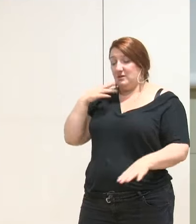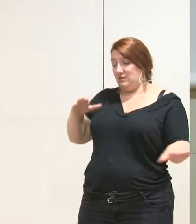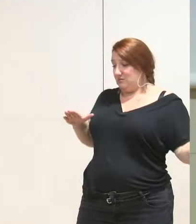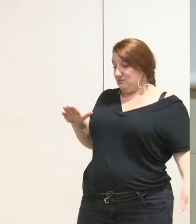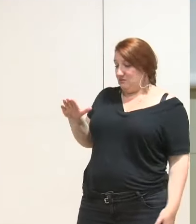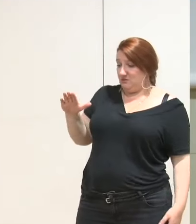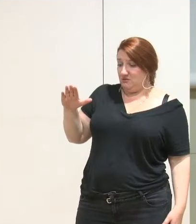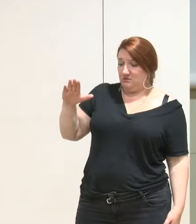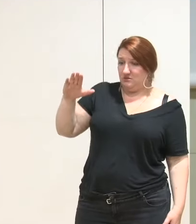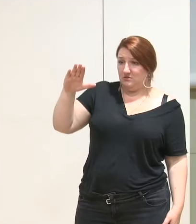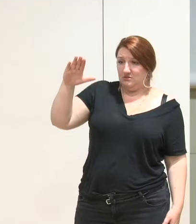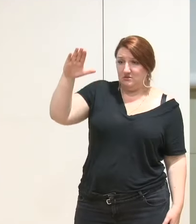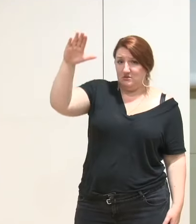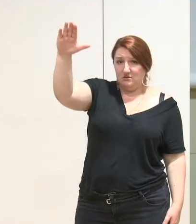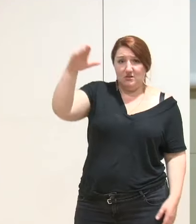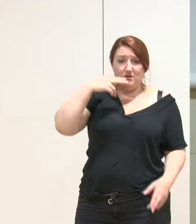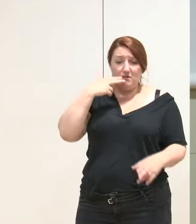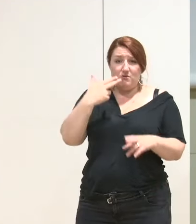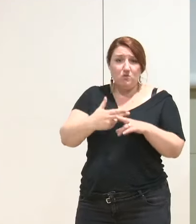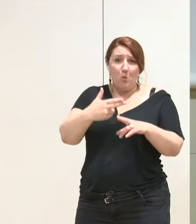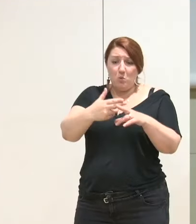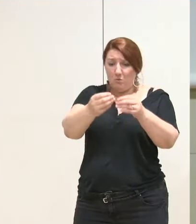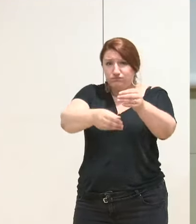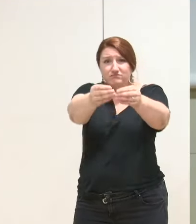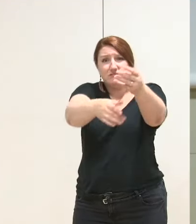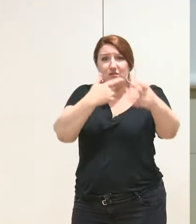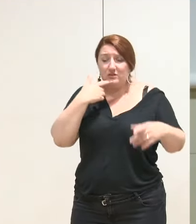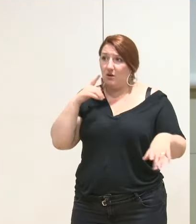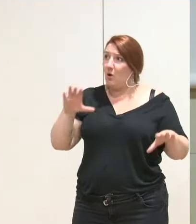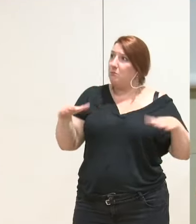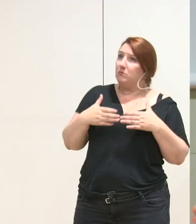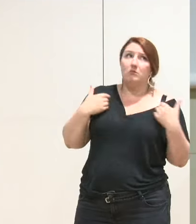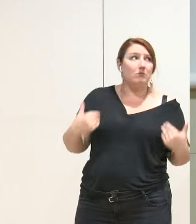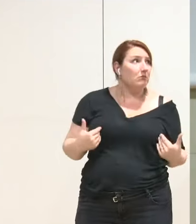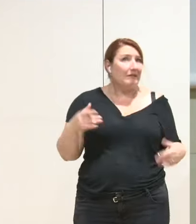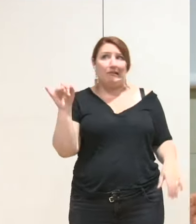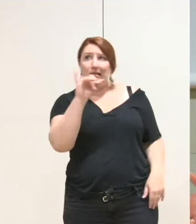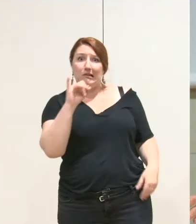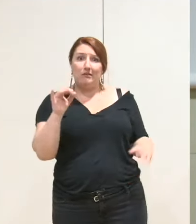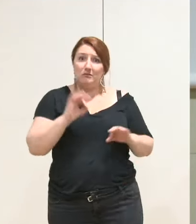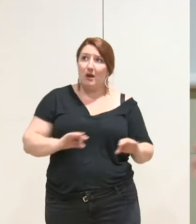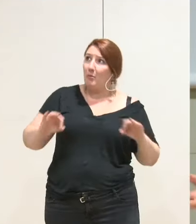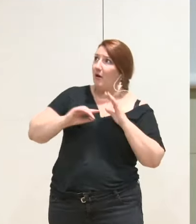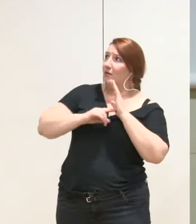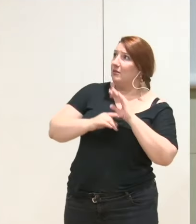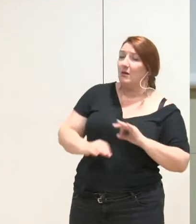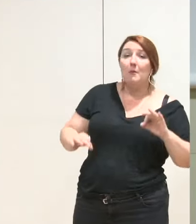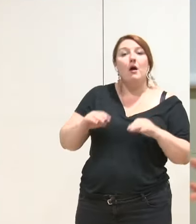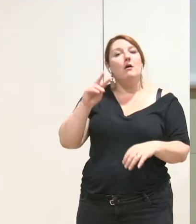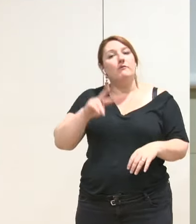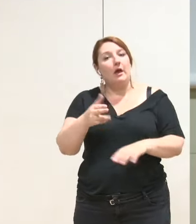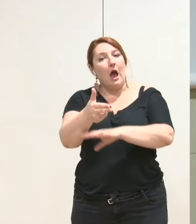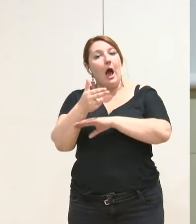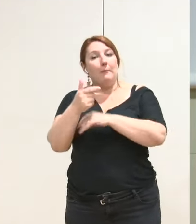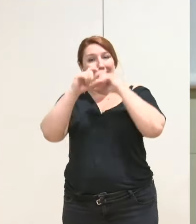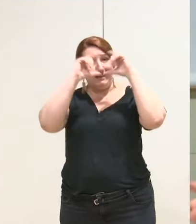nombre de comportements qui effectivement mont en puissance avec des armes de catégorie A qui sont donc considérées comme des